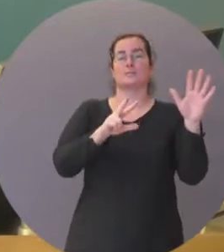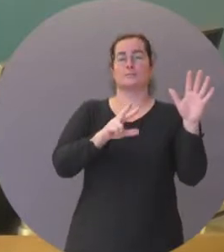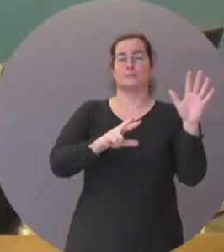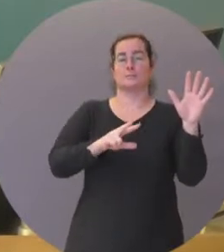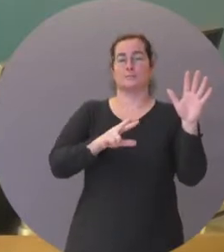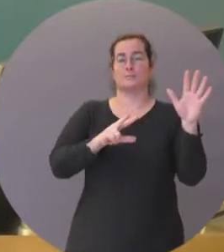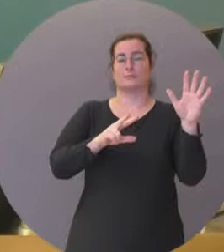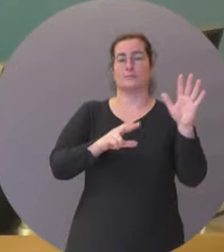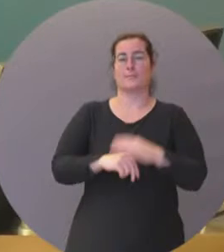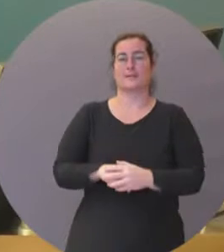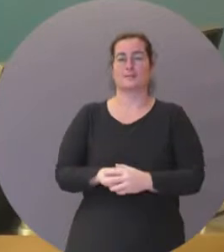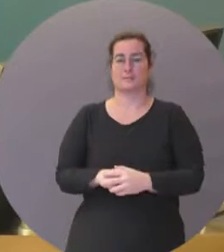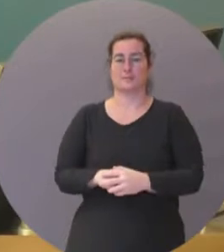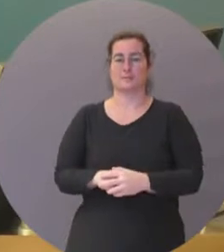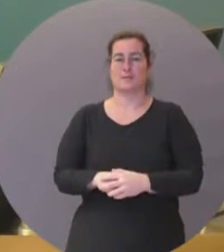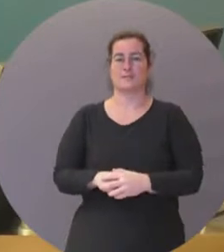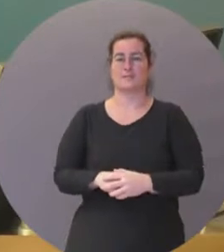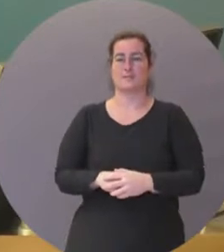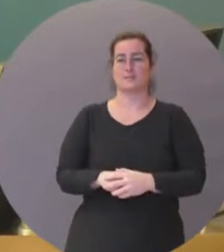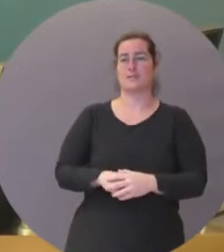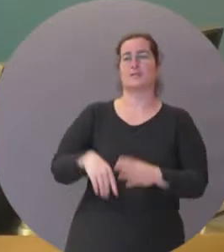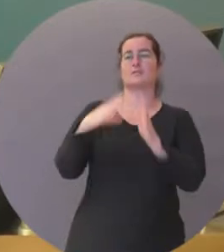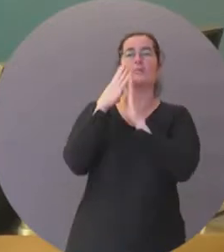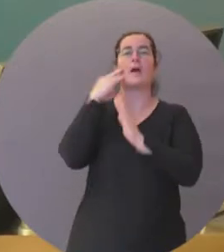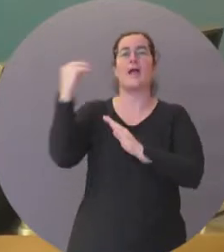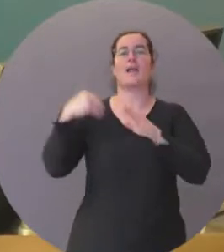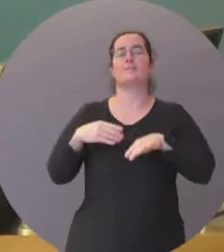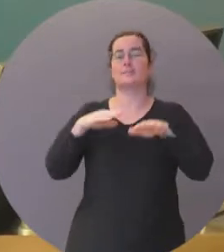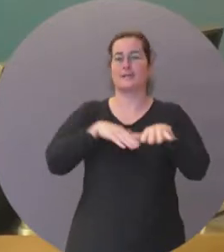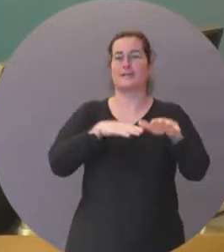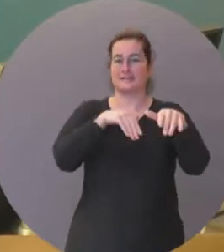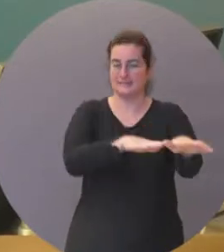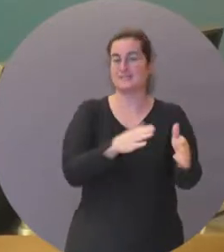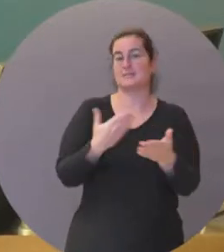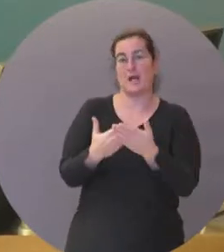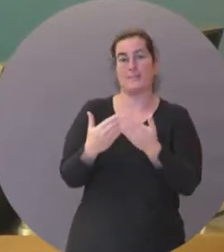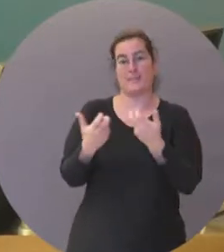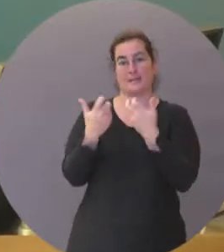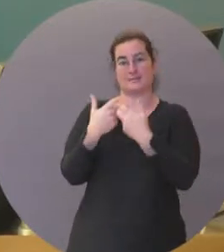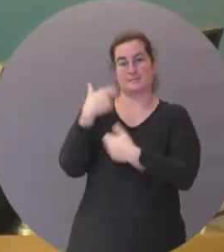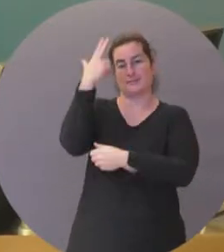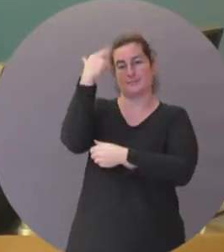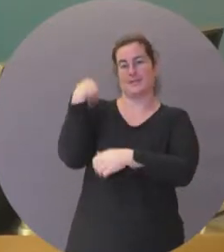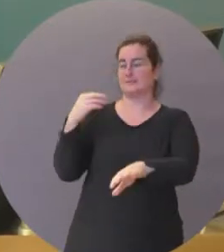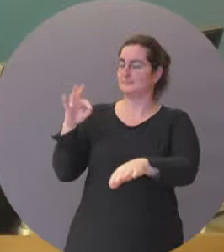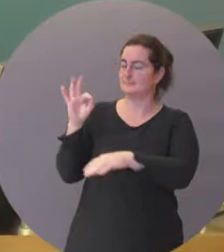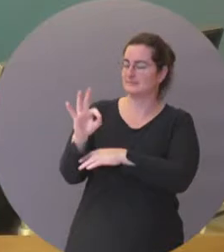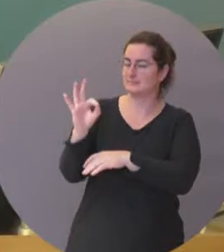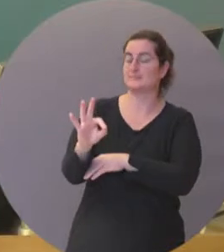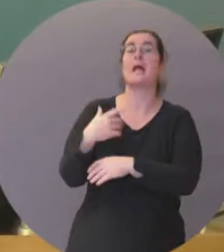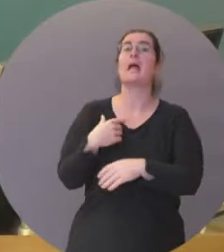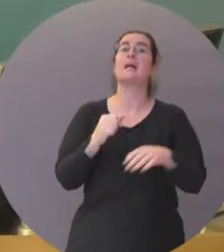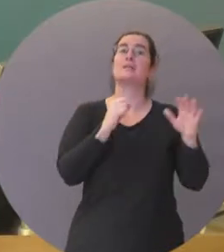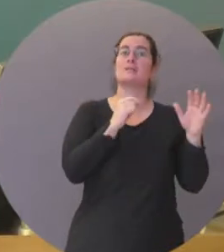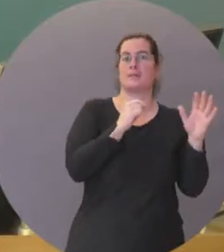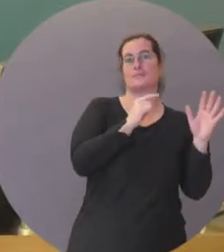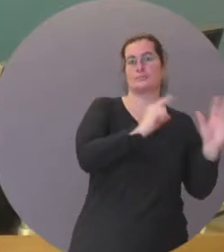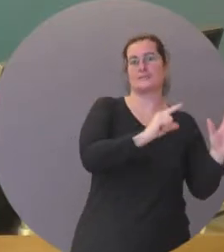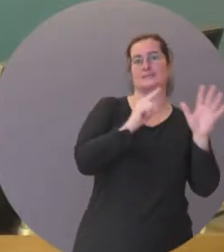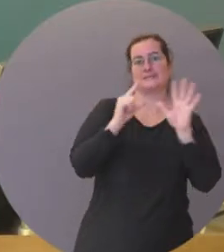d'ampleur également en tous les cas s'agissant de la Seine-et-Marne d'ampleur particulièrement